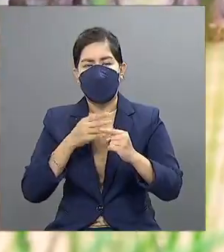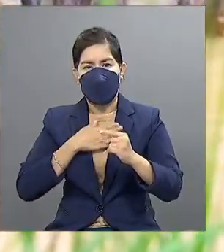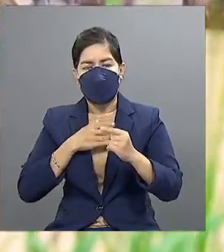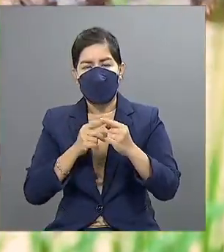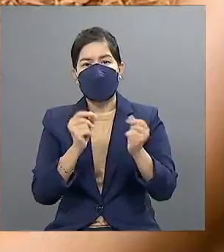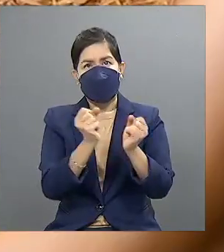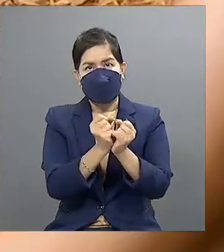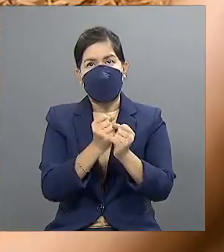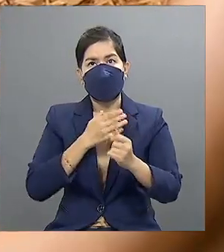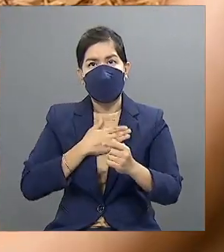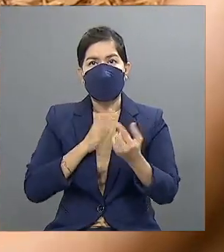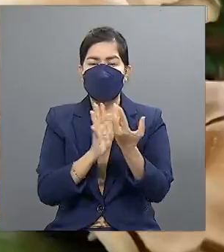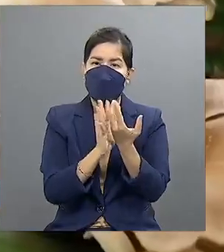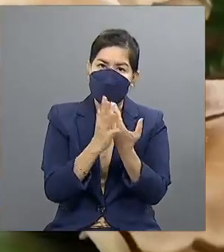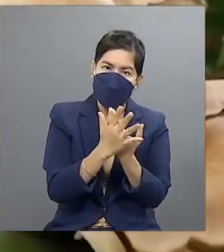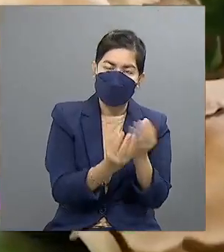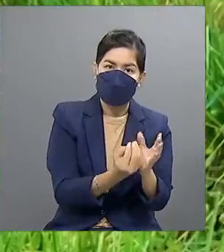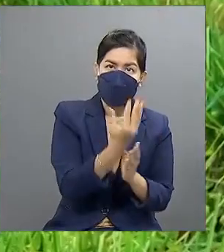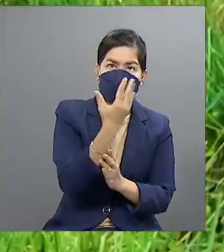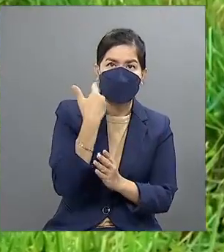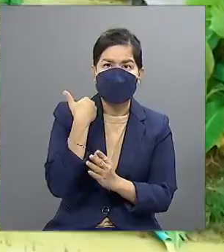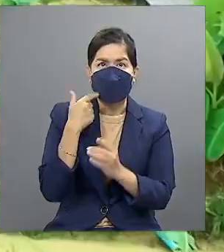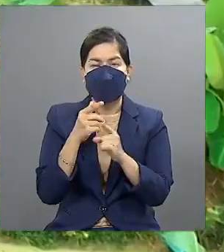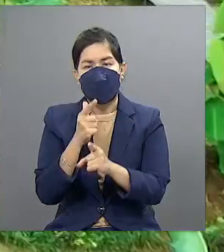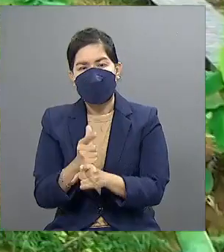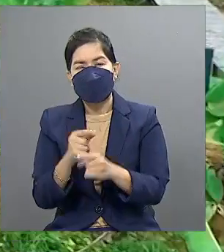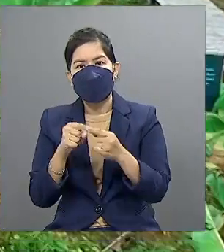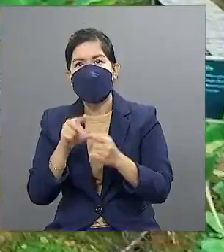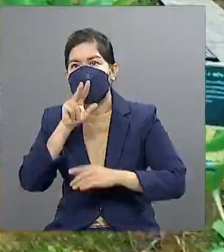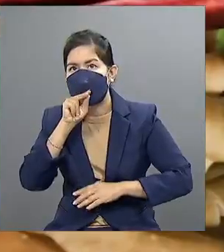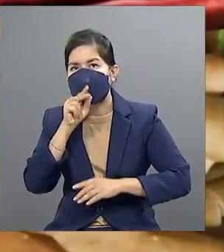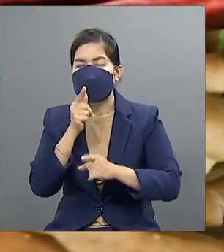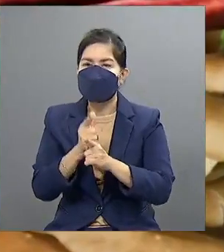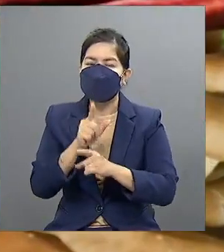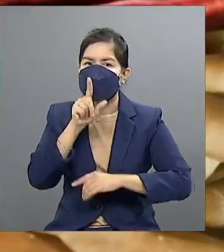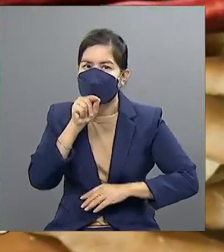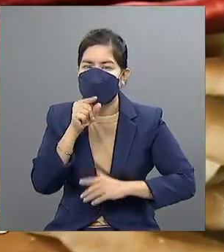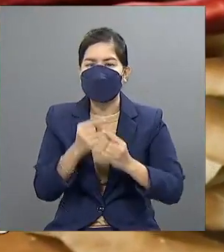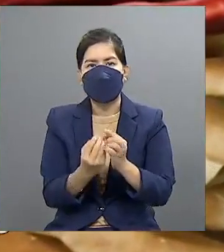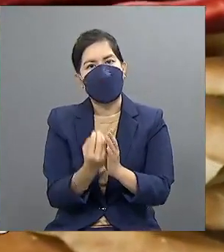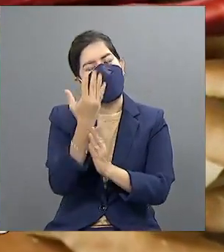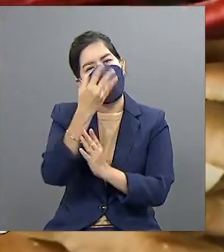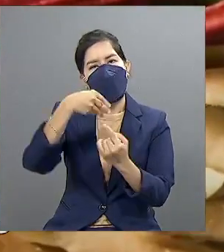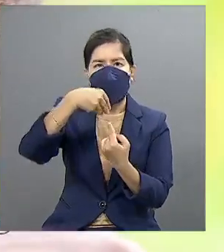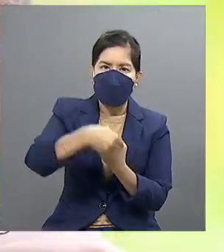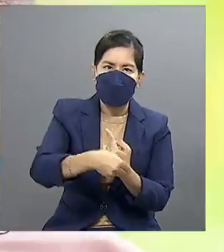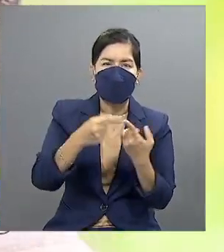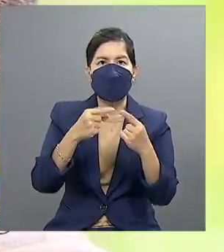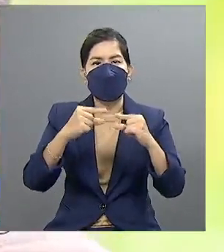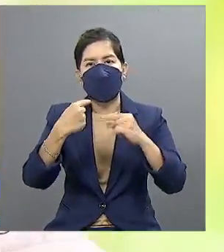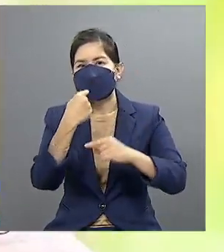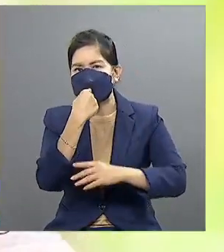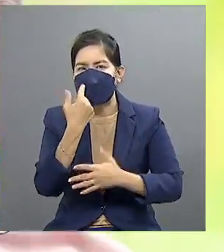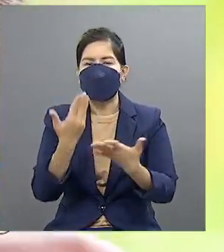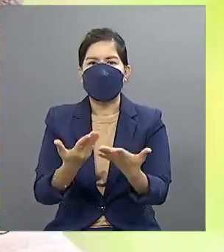ได้เลี้ยงเป็ดไข่เป็ดเอ่ยผักเอ่ยไม่ว่าจะเป็นแตงมะละกอนะฮะกล้วยมะเขือ ถั่วฝักยาวแบ่งปันให้กับชาวบ้านซึ่งเกิดจากฝีมือ